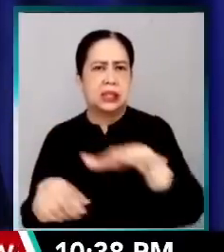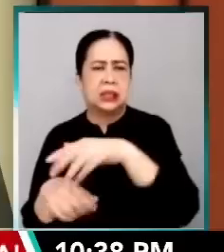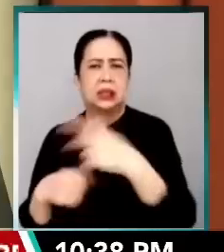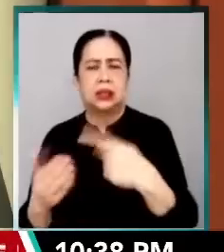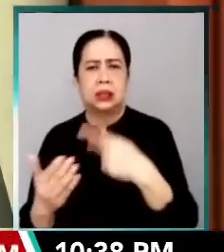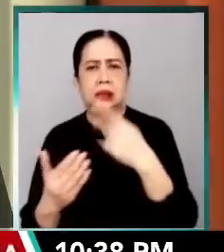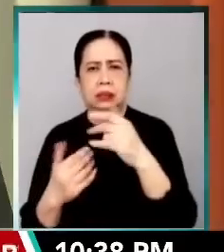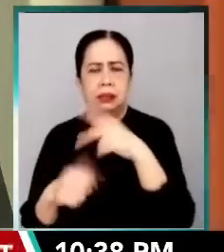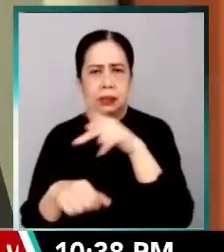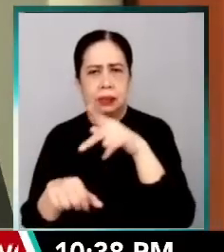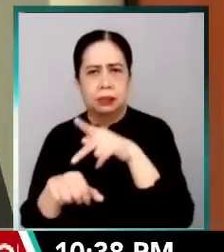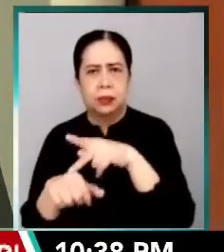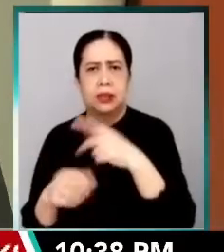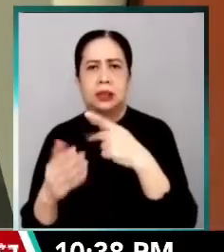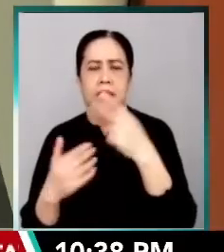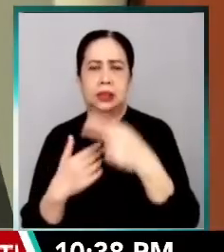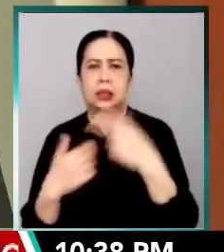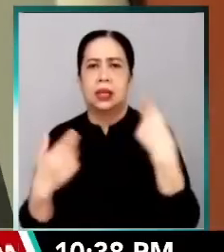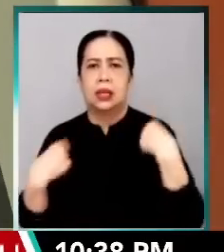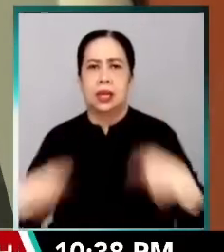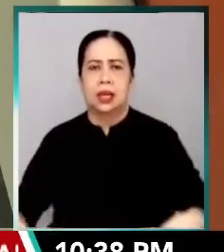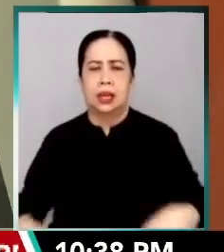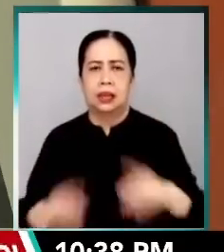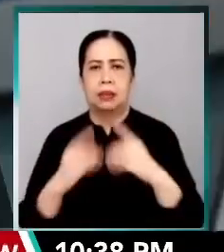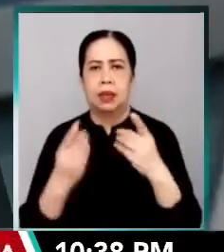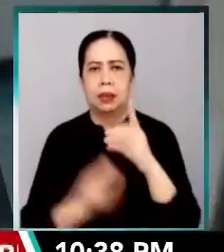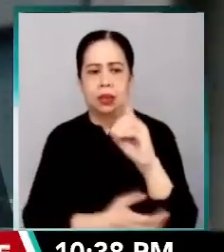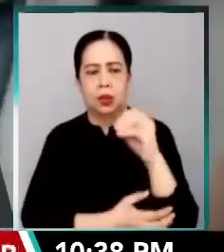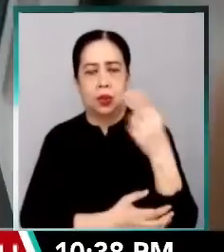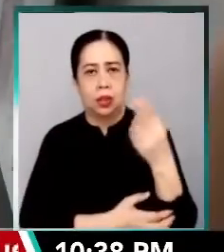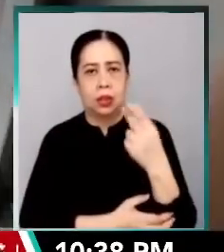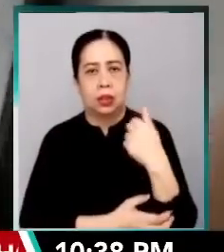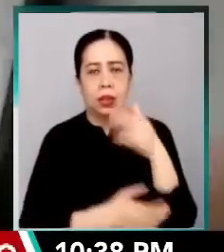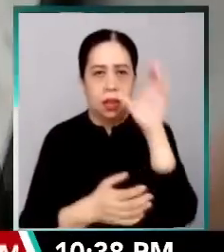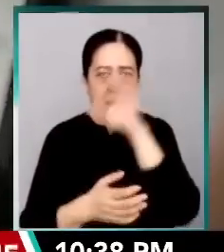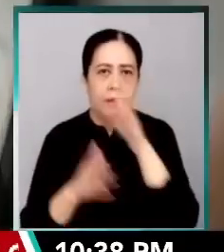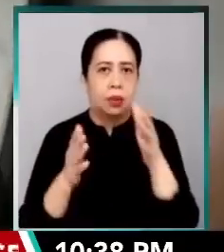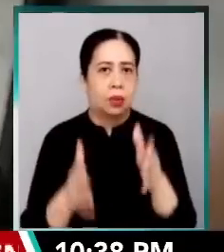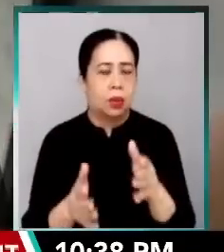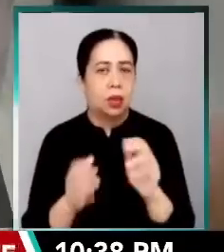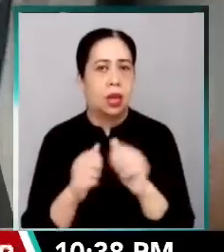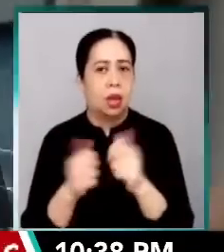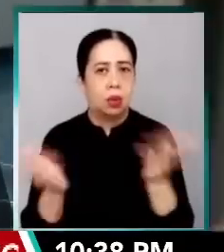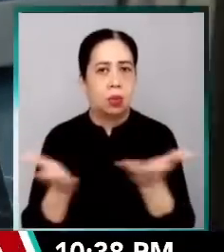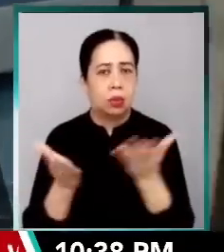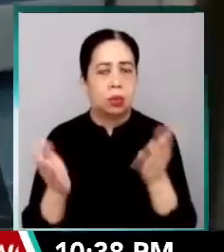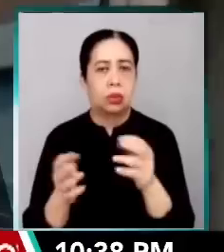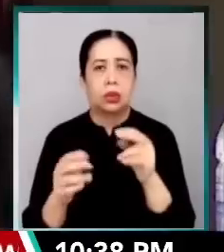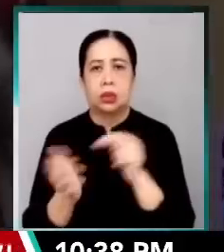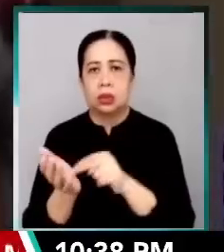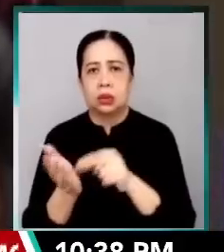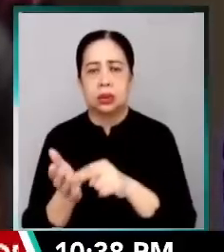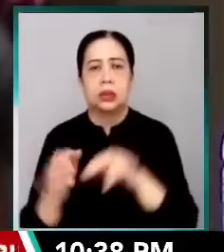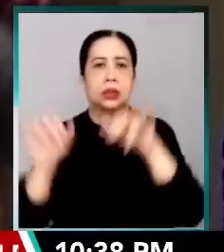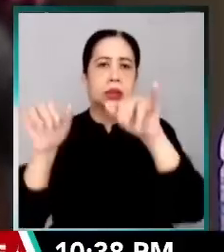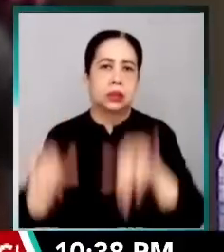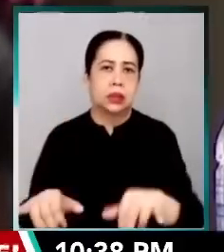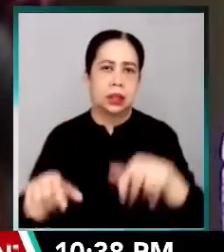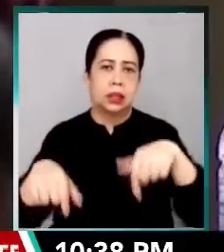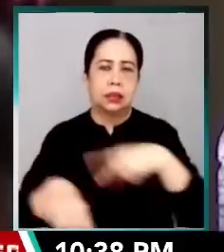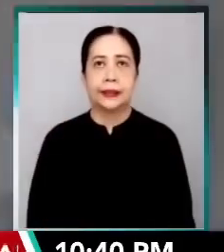health department. Nag-iisip na raw ang DOH ng paraan kung paano maihikayat ang mga nurse na manatili sa Pilipinas.